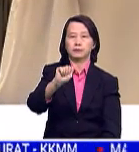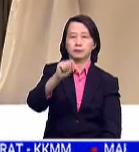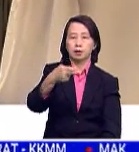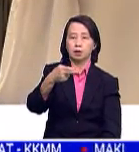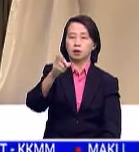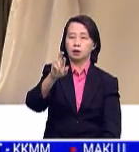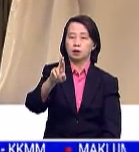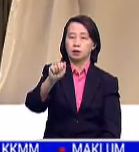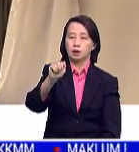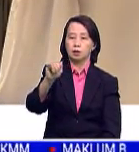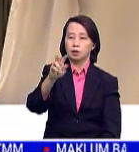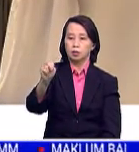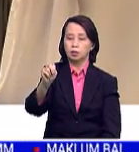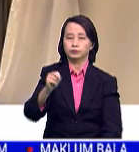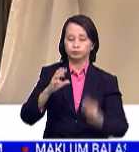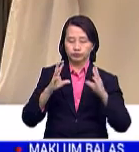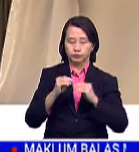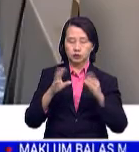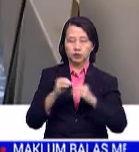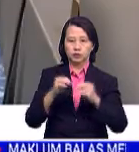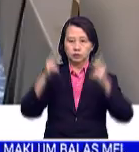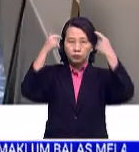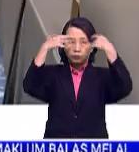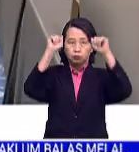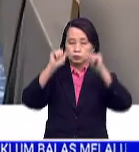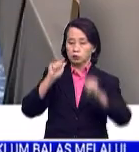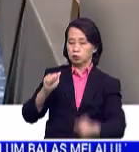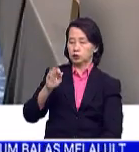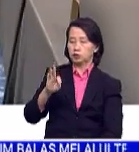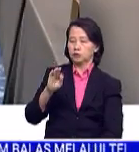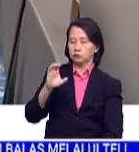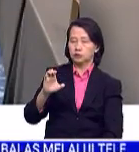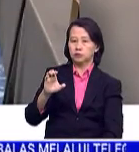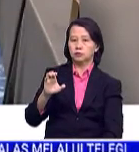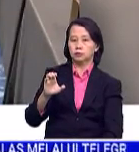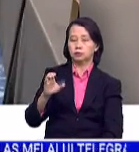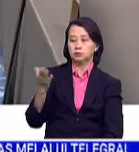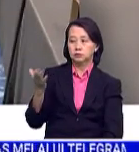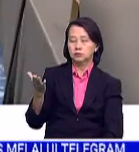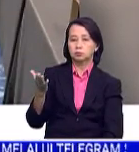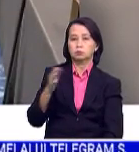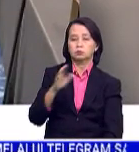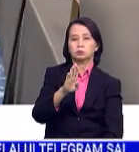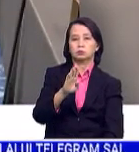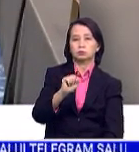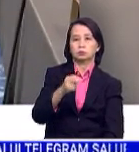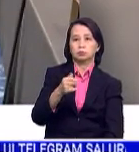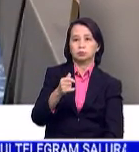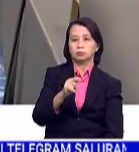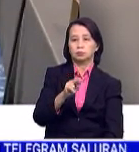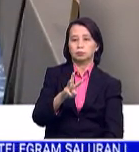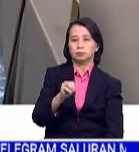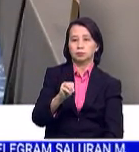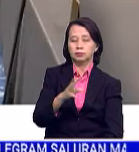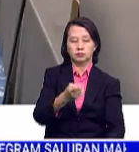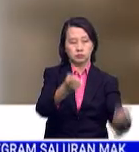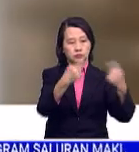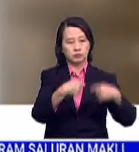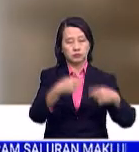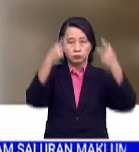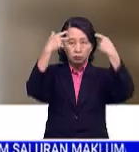semalam bocor itu diproduksikan presiden RCTI Syekh Salman bin Ibrahim Al Khalifa dan turut dihadiri presiden